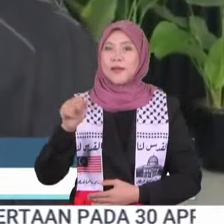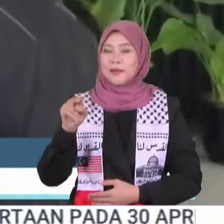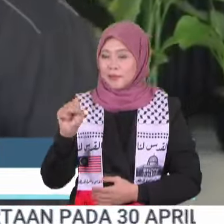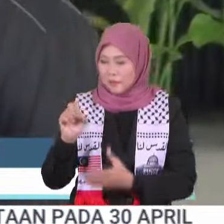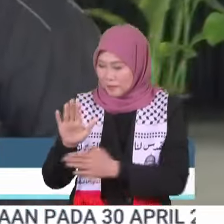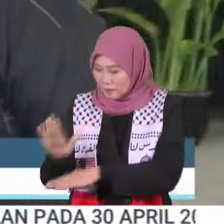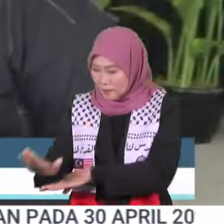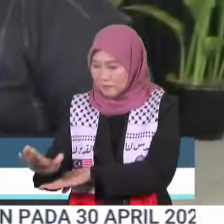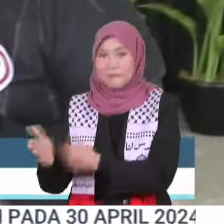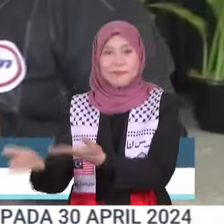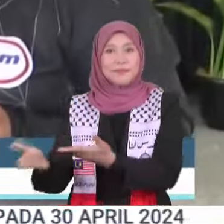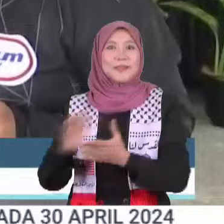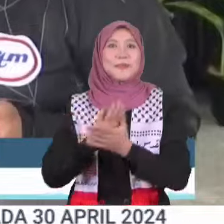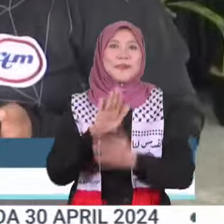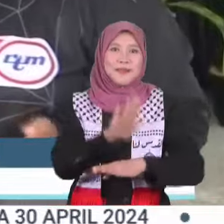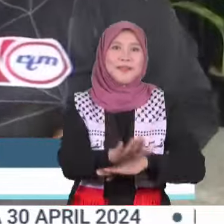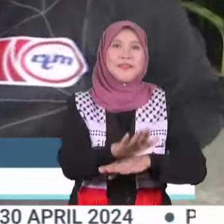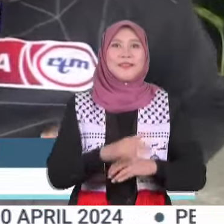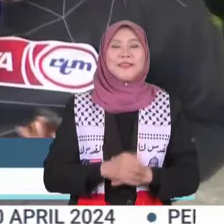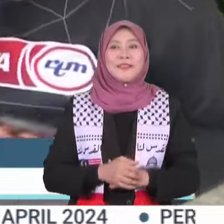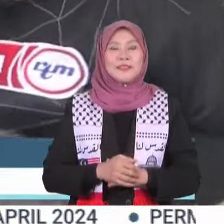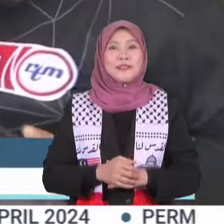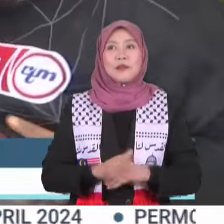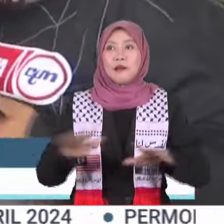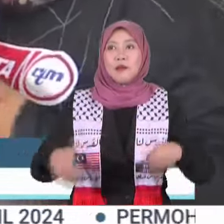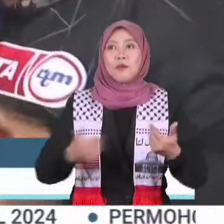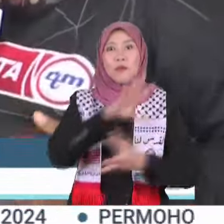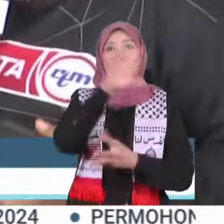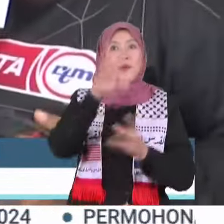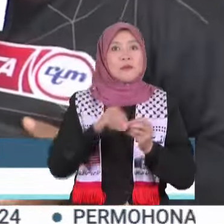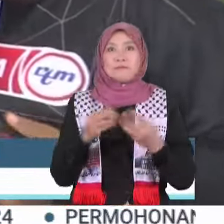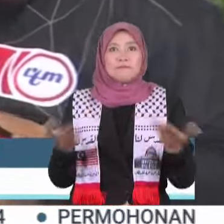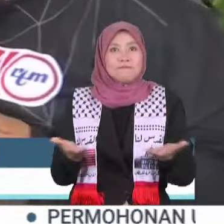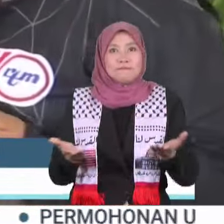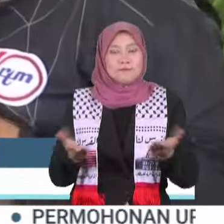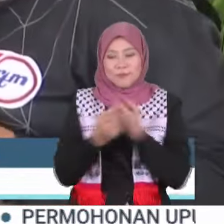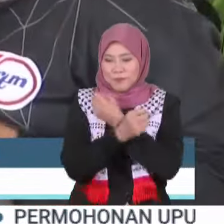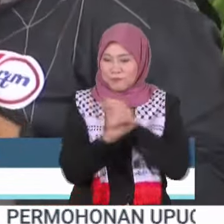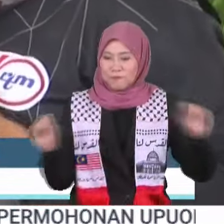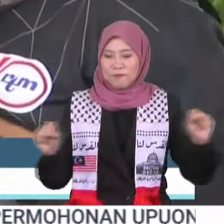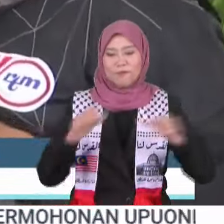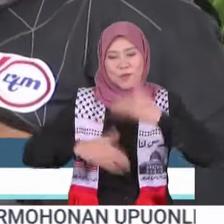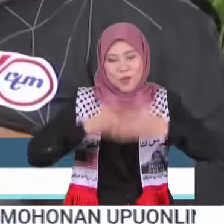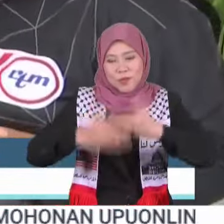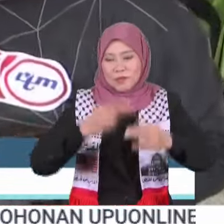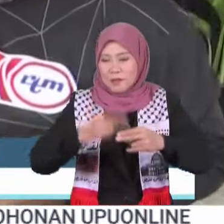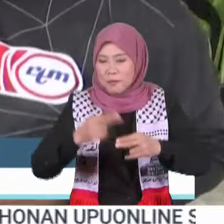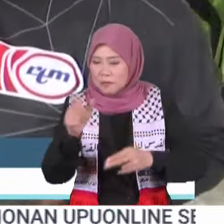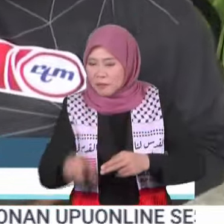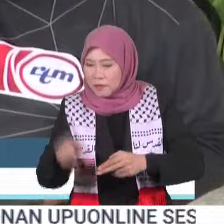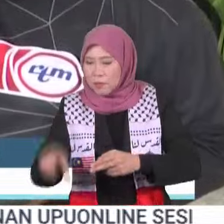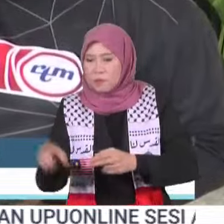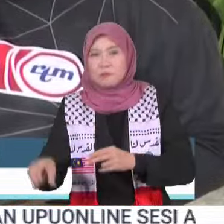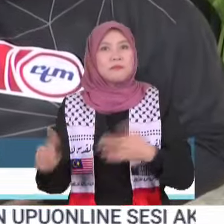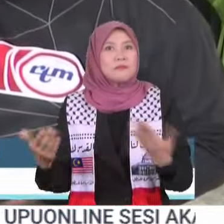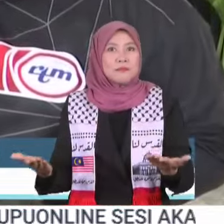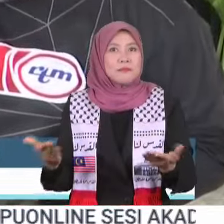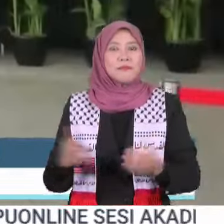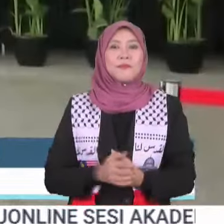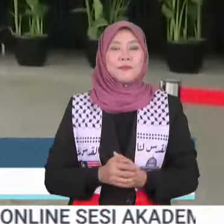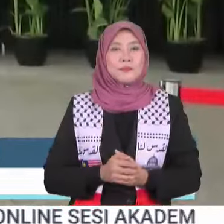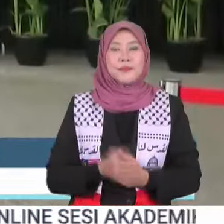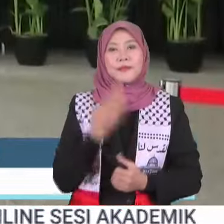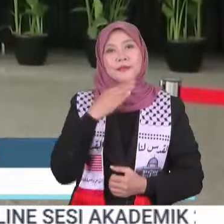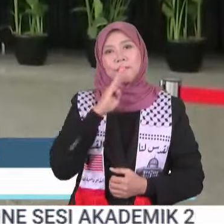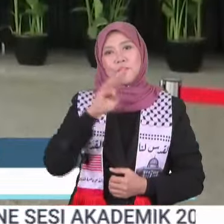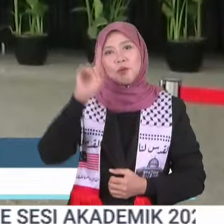Selamat petang, Tuan. Selamat petang. Okey, Tuan, secara keseluruhannya, bagaimana persiapan proses penamaan calon esok? Alhamdulillah,